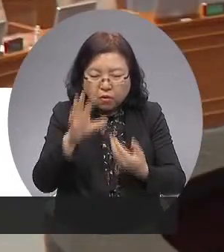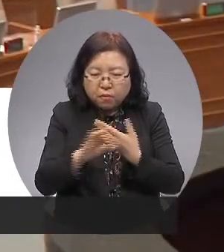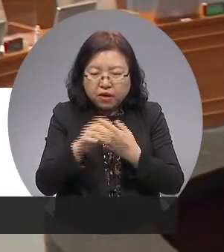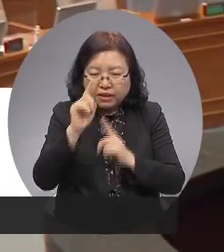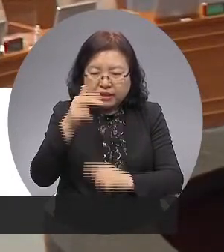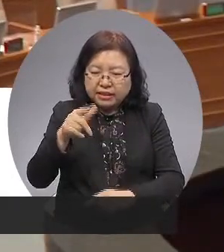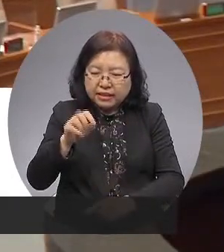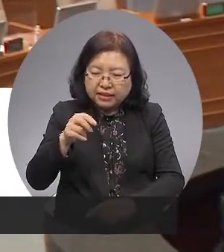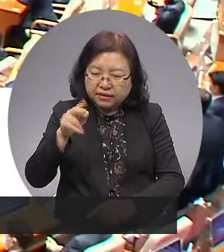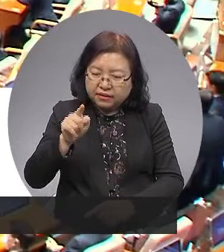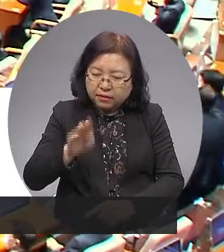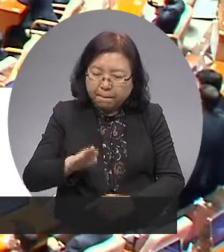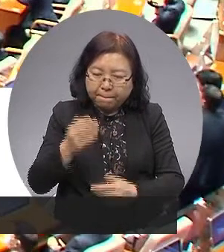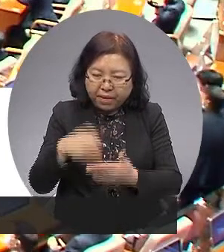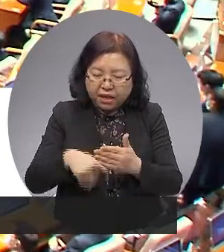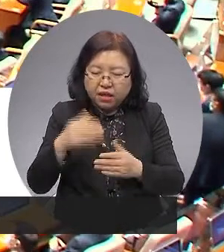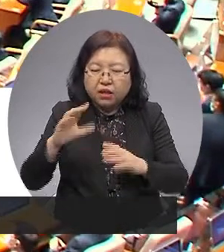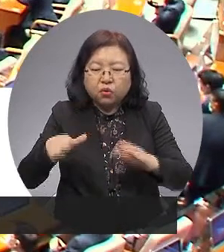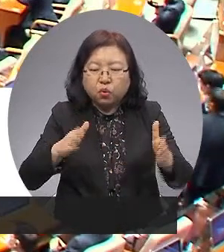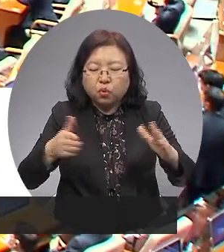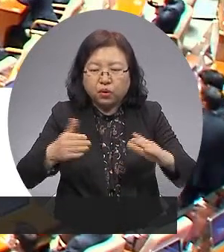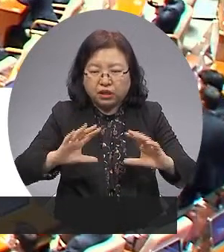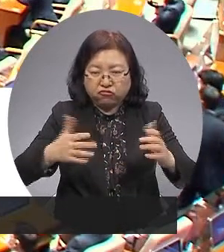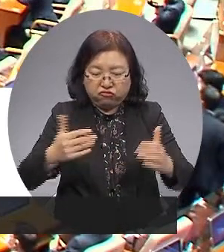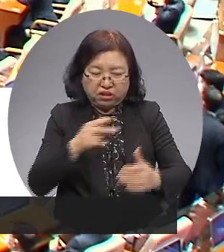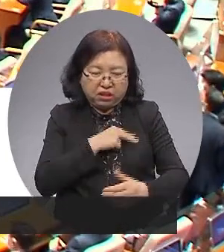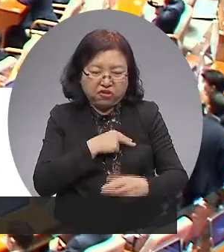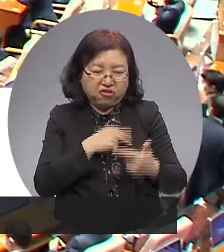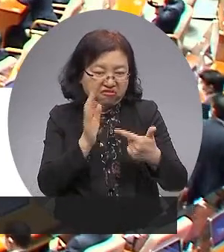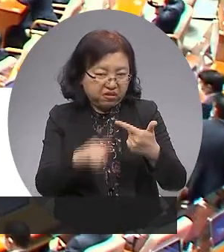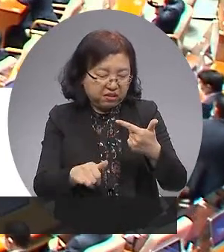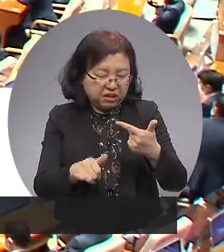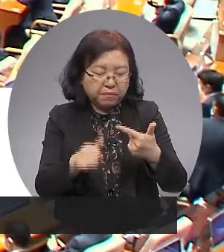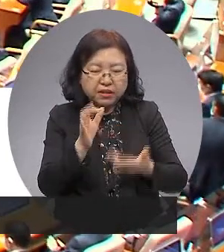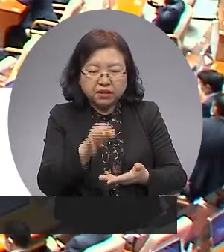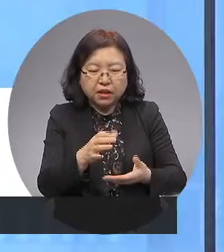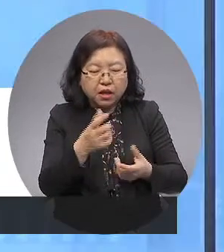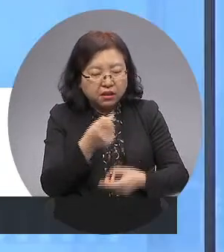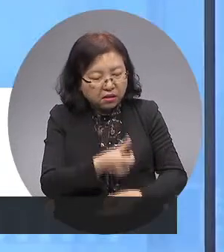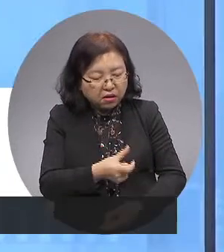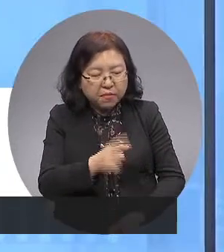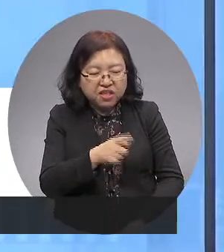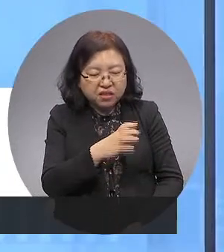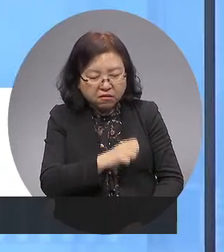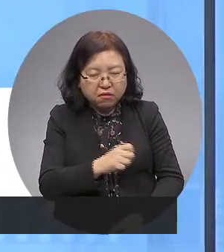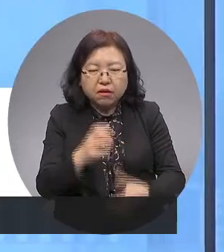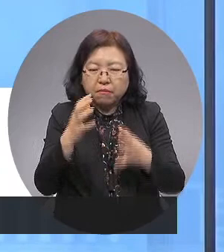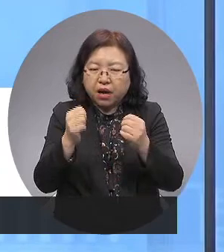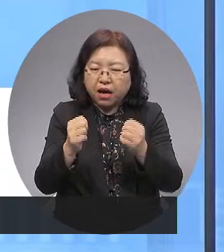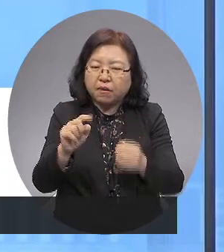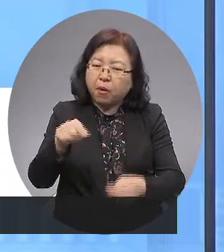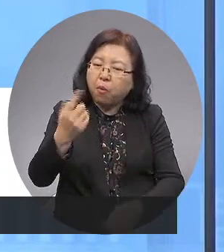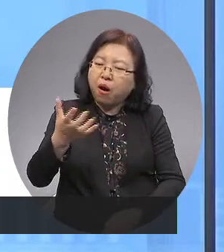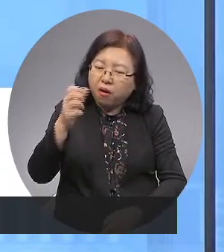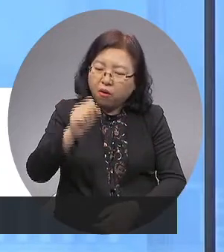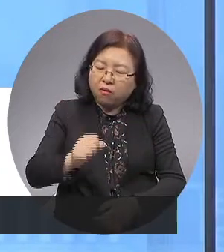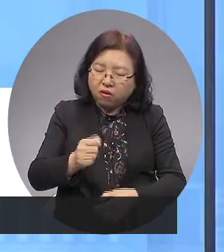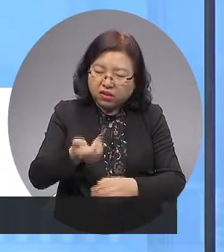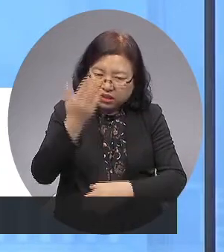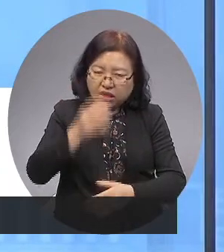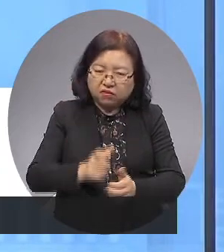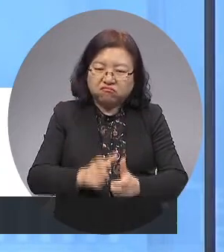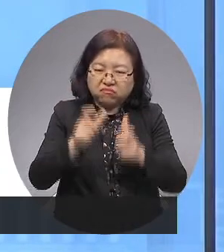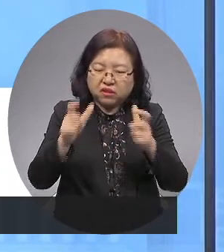이장섭 의원을 제외한 도내 국회의원 6명의 재산이 적게는 1억여 원, 많게는 100억 원 넘게